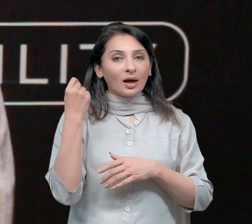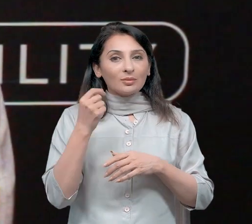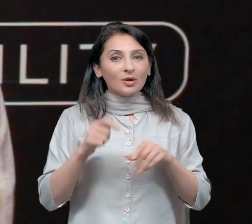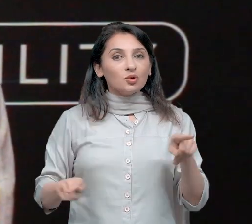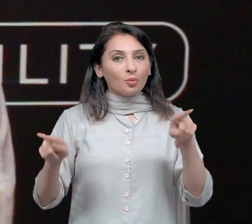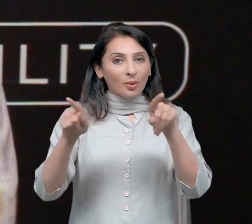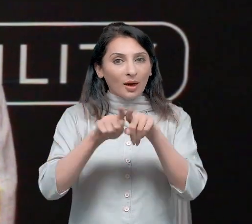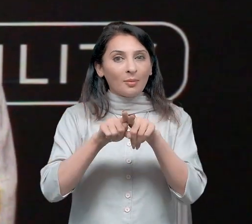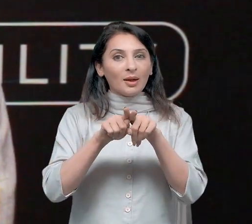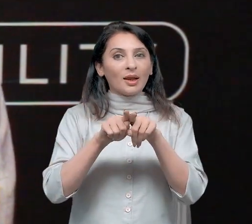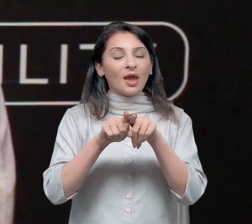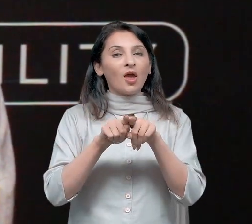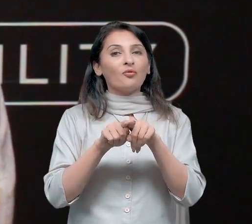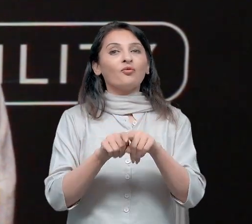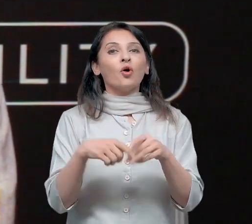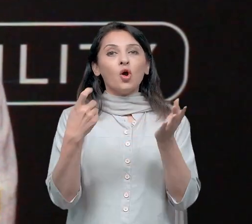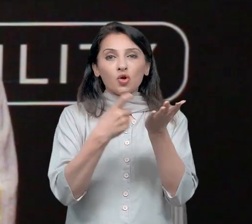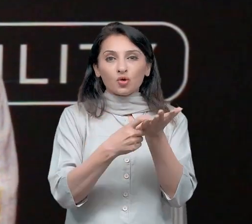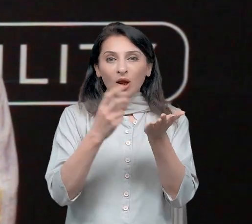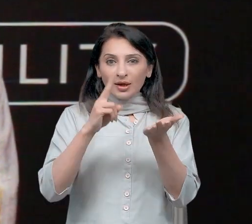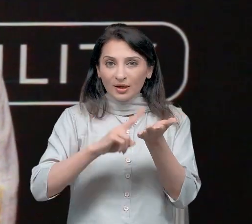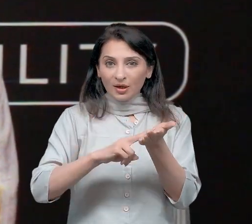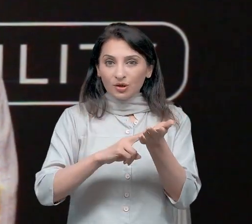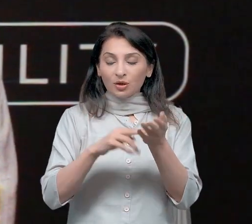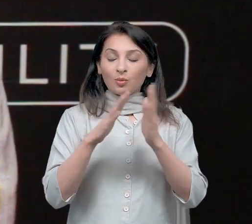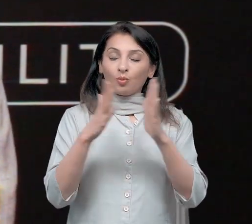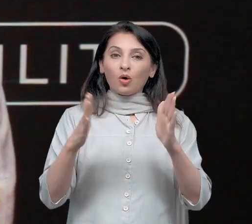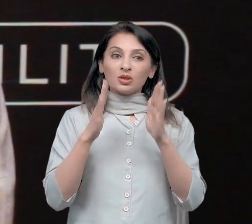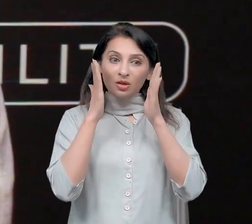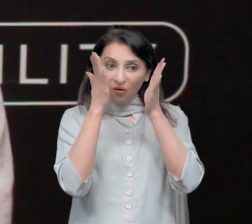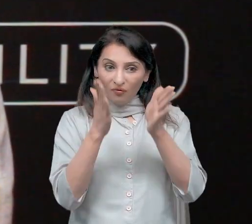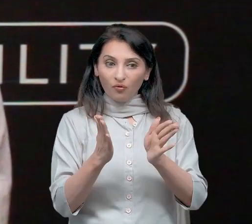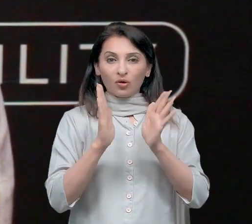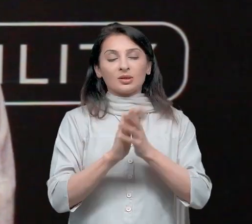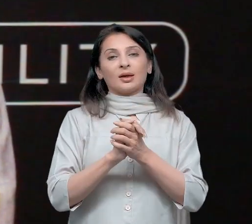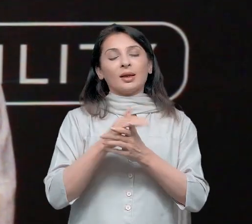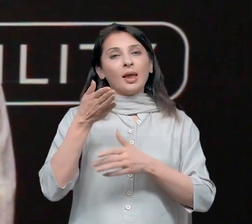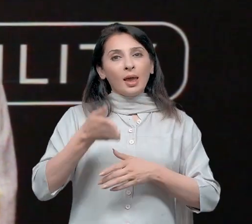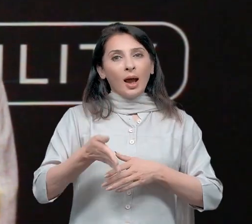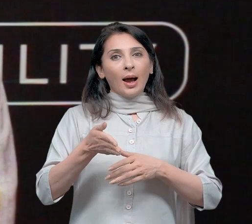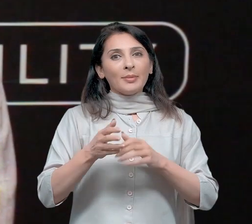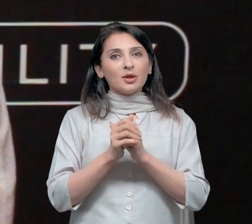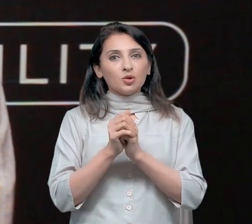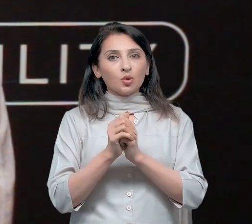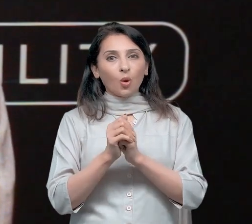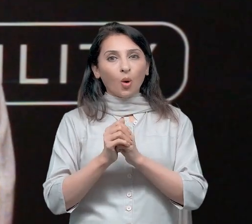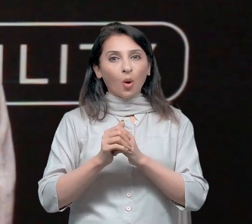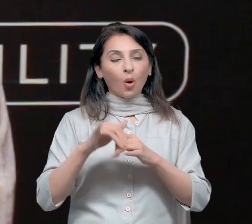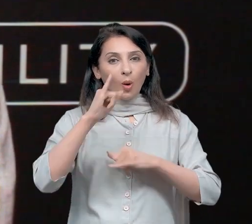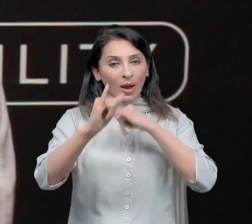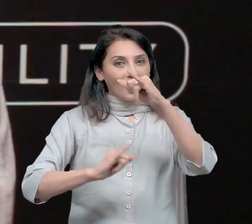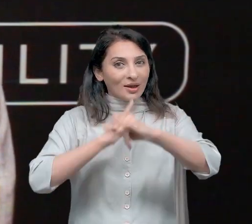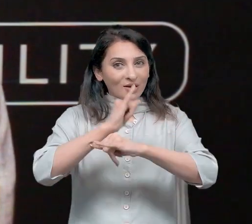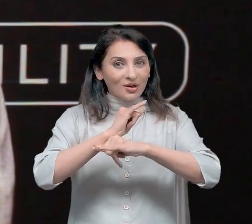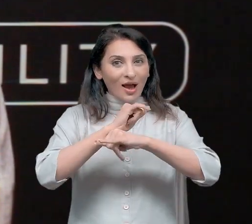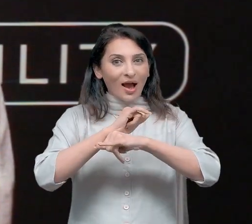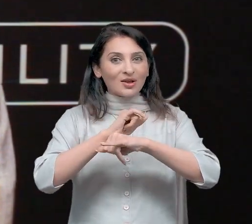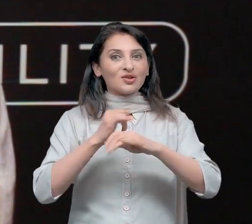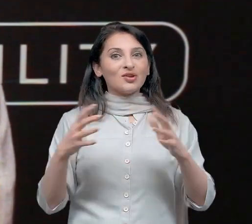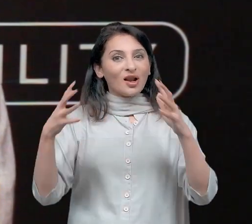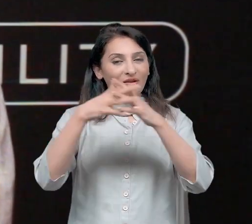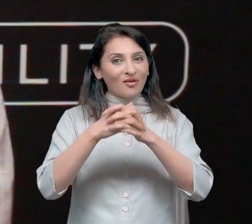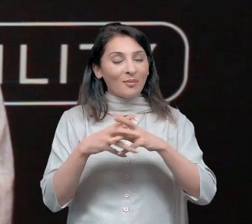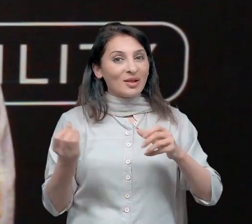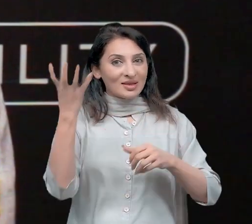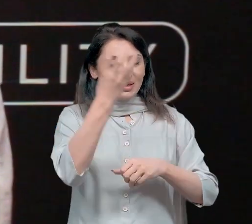है। अभी जो आपके यहाँ वुमेंस डे मनाया गया था चाइना में, तो उसमें शी जिनपिंग ने कहा कि हमें खाली औरतों को काम